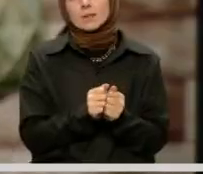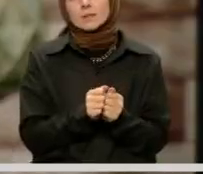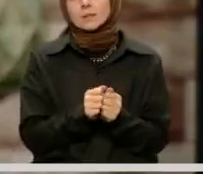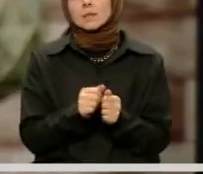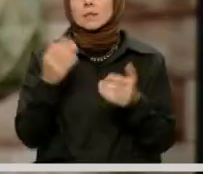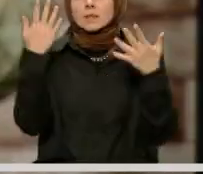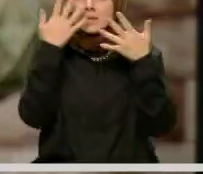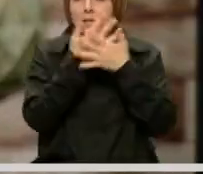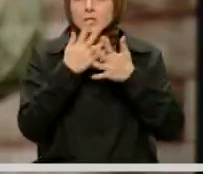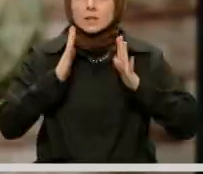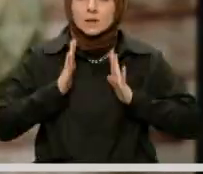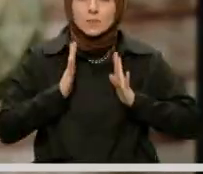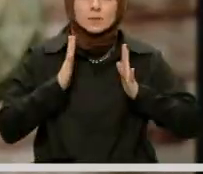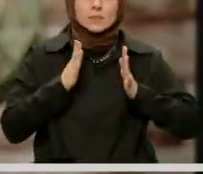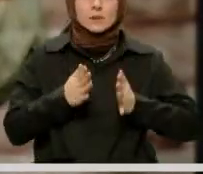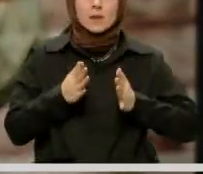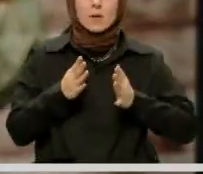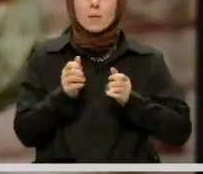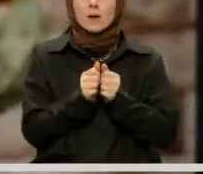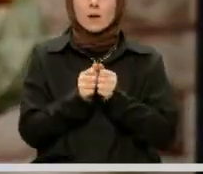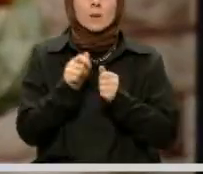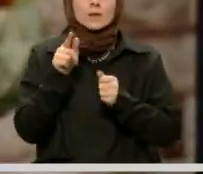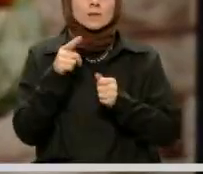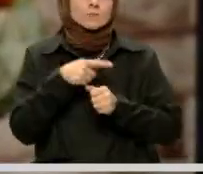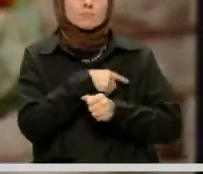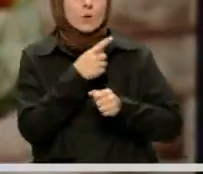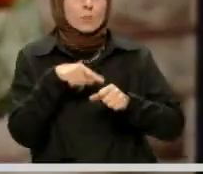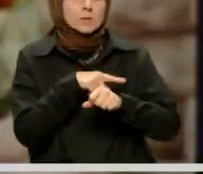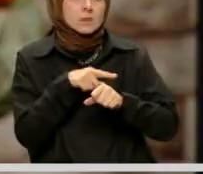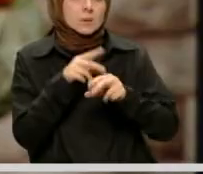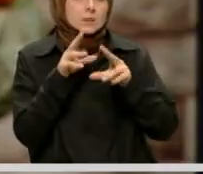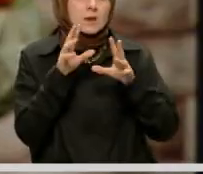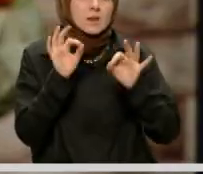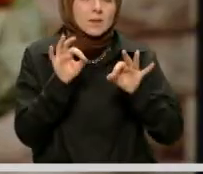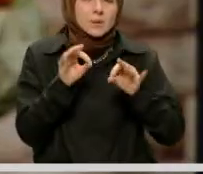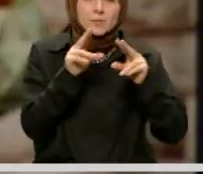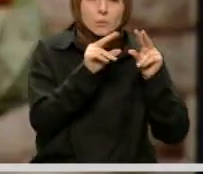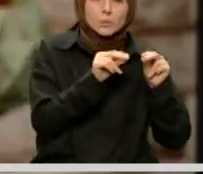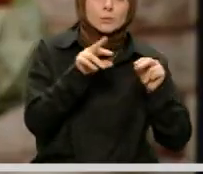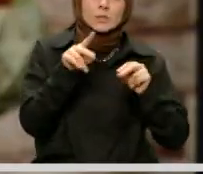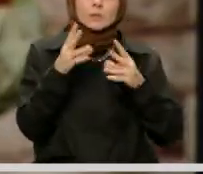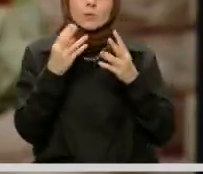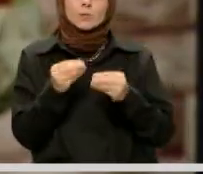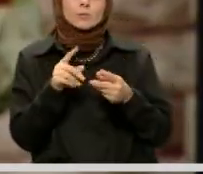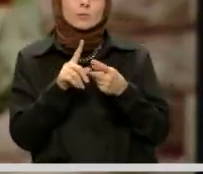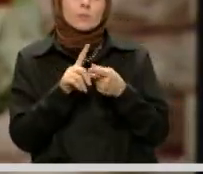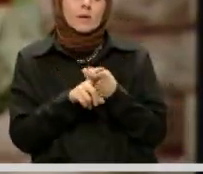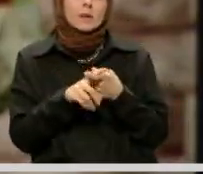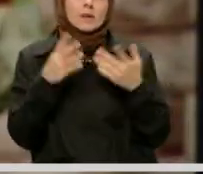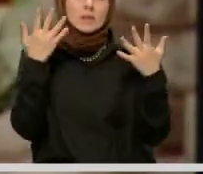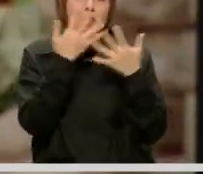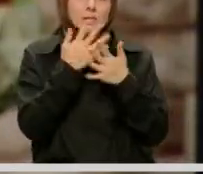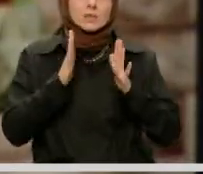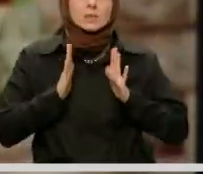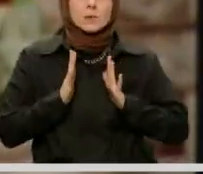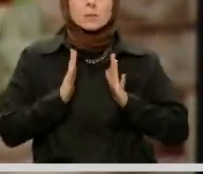teheccüdlerimizle. Normal zamanda hep gaflet halinde olurduk. O yorgunluk, iş, telaş vesaire derken teheccüdleri ihmal edebilirdik, kaçırırdık. İşte